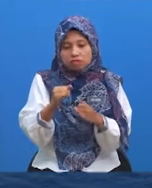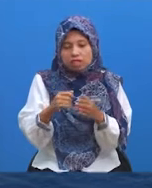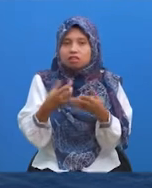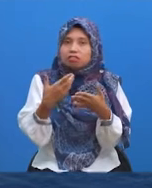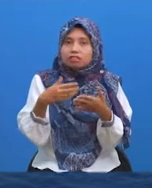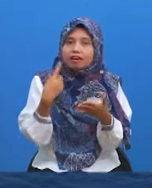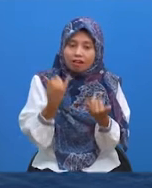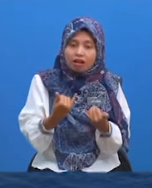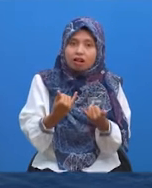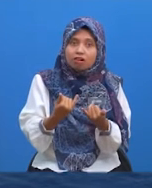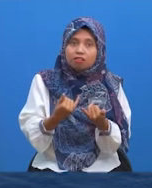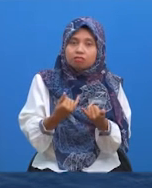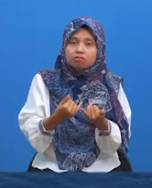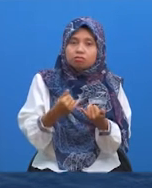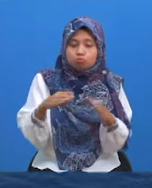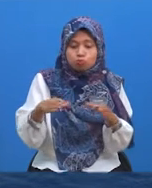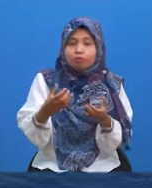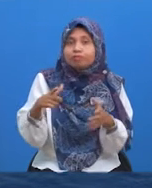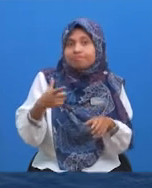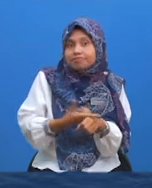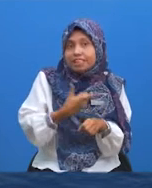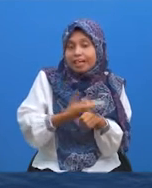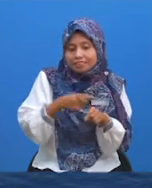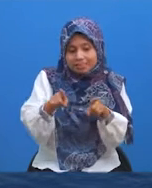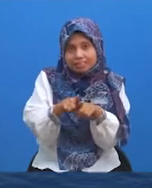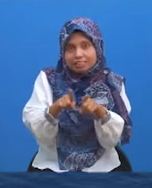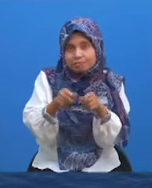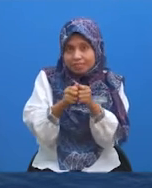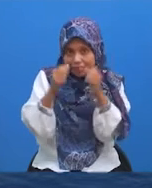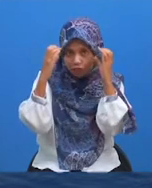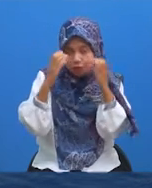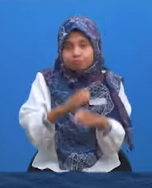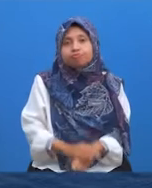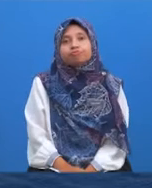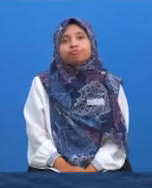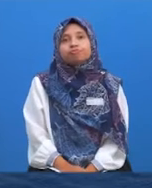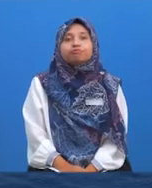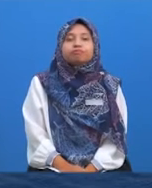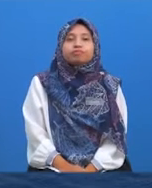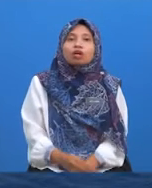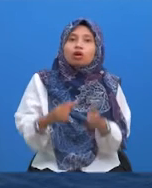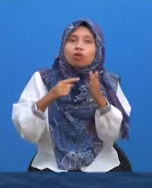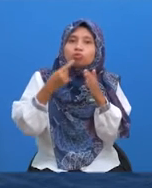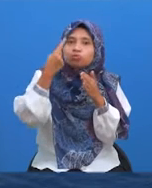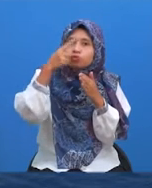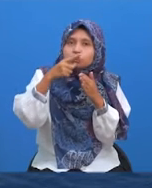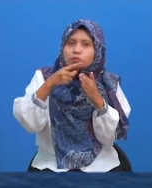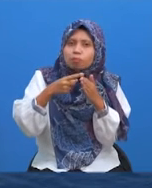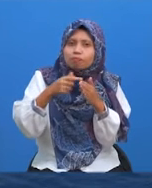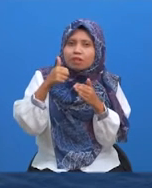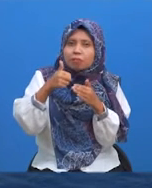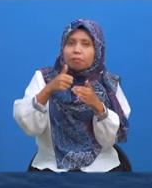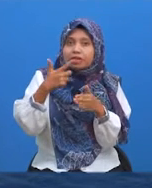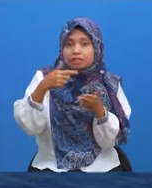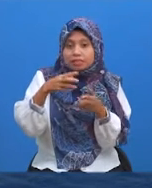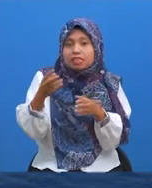membuat latihan bersama-sama dengan saya untuk memantapkan kemahiran yang telah anda